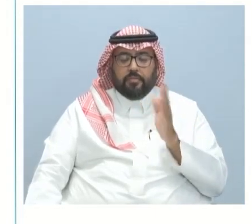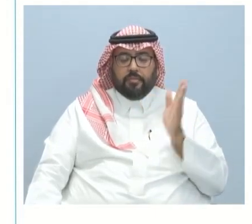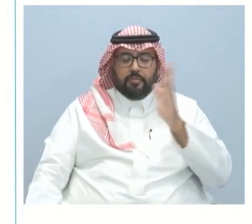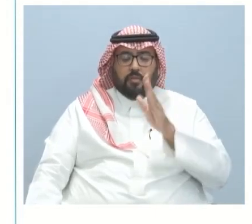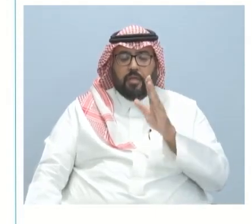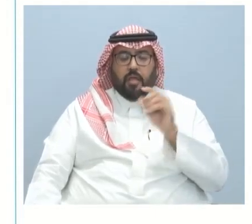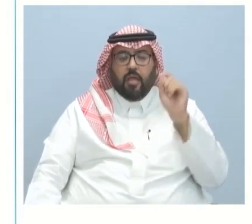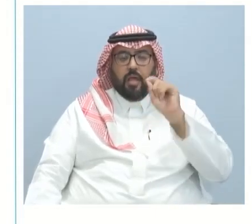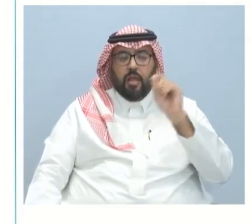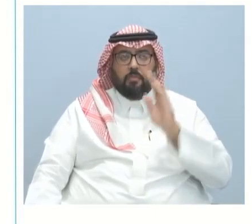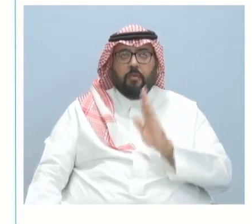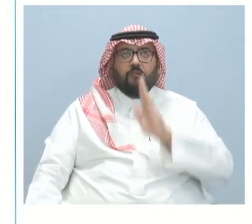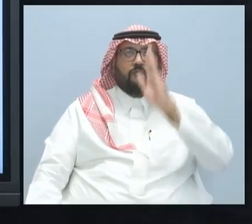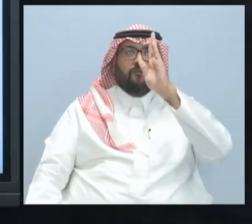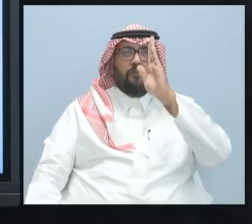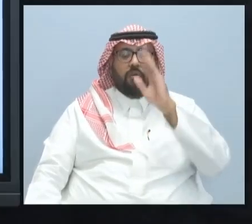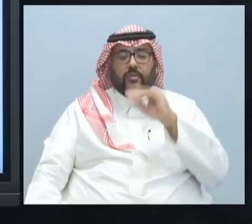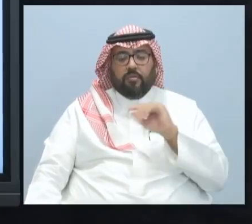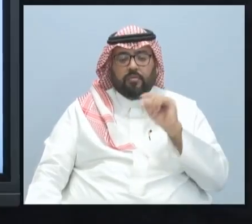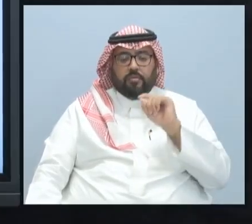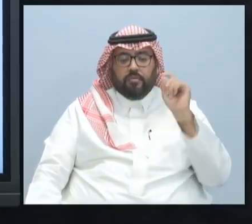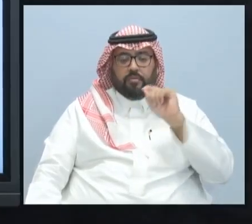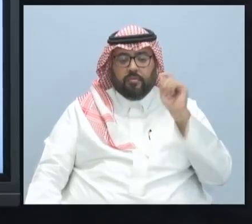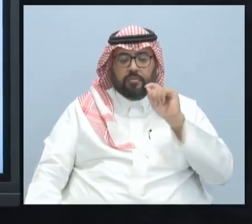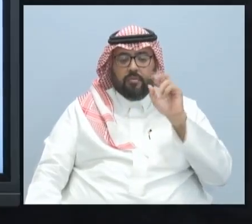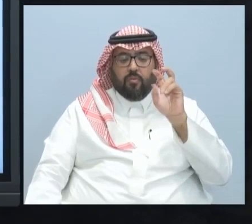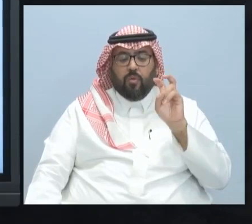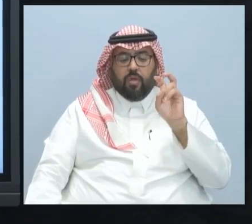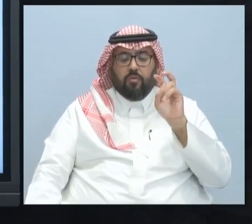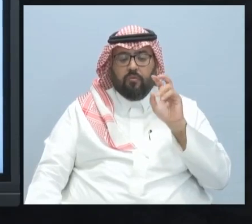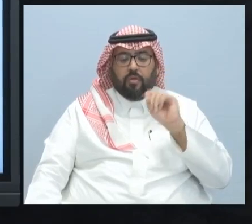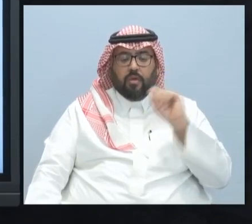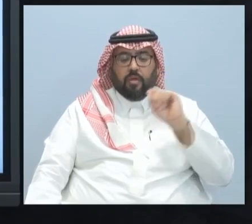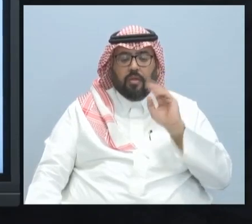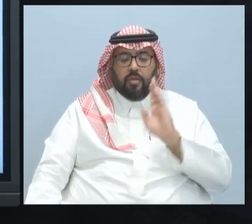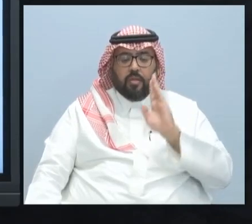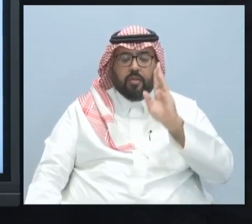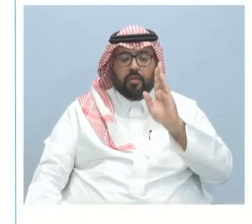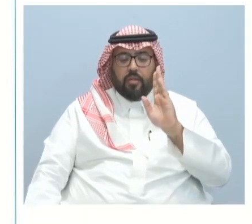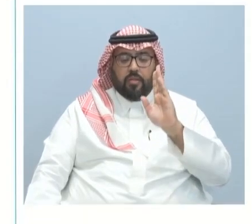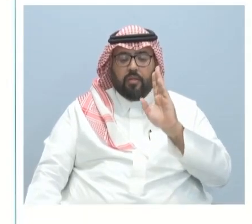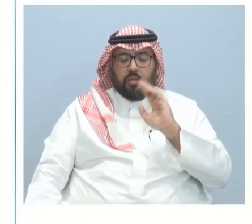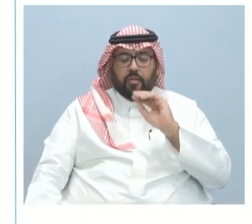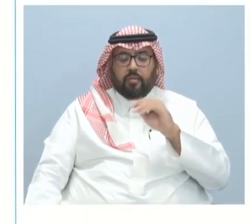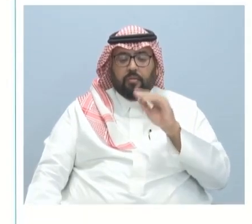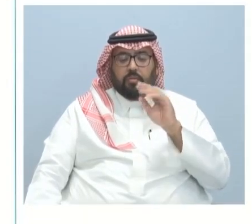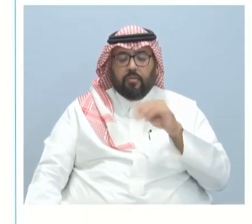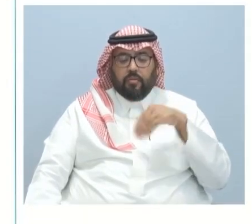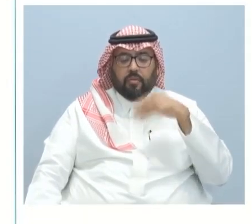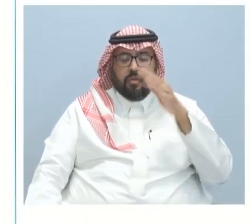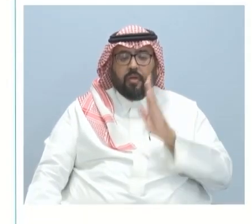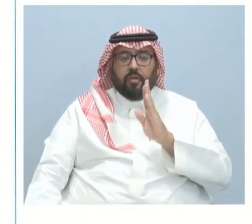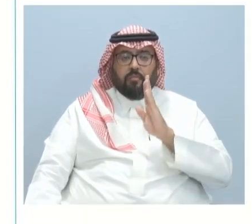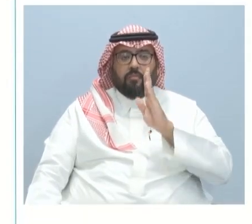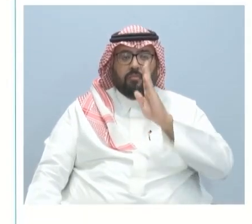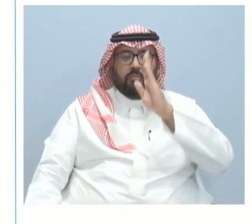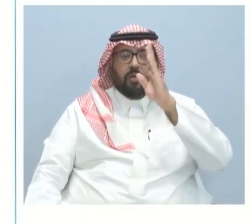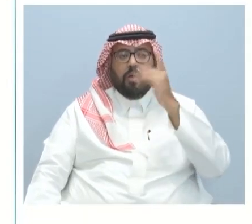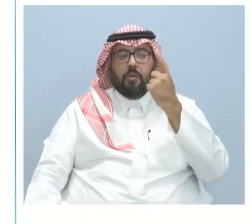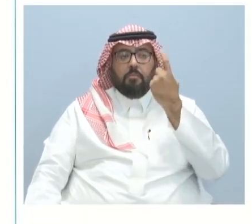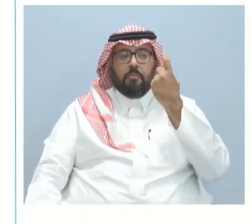القلم فوق حتى لا لا يكتب او لا يقوم الروبوت بالرسم تحرك الى الامام عدد